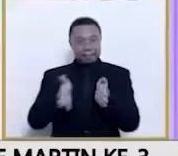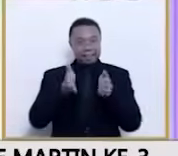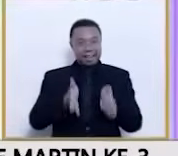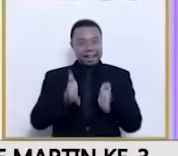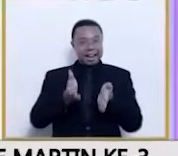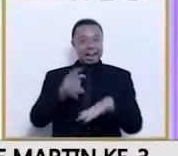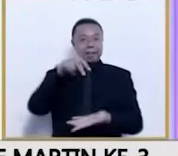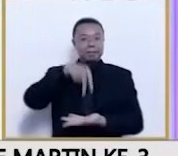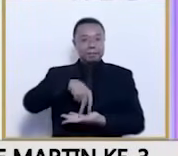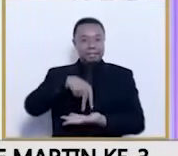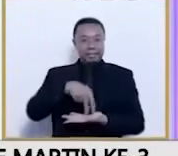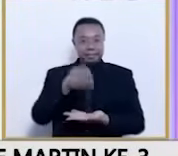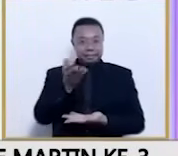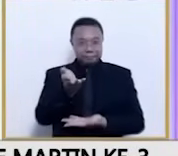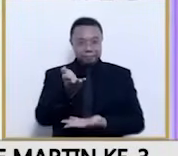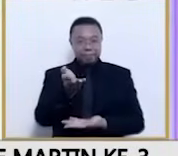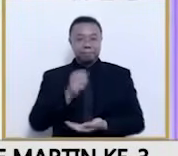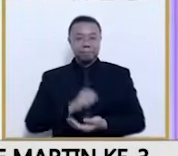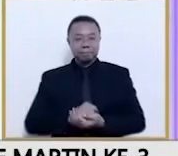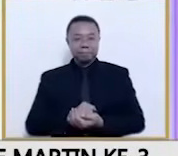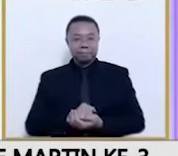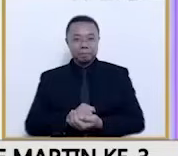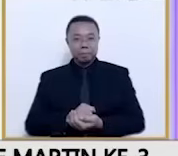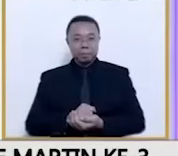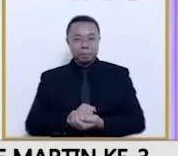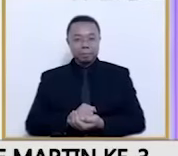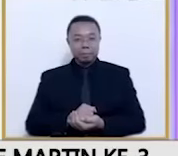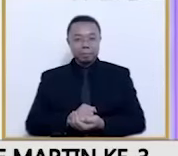Menuju podium, Bapak-bapak.